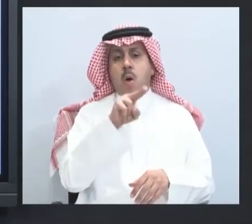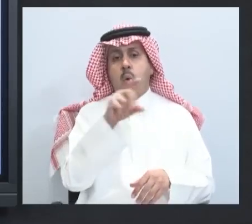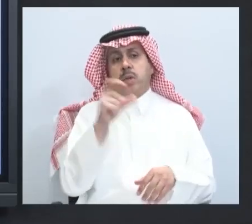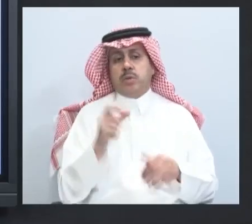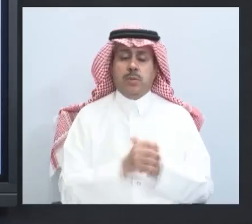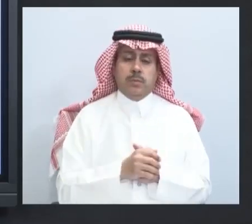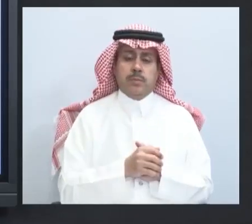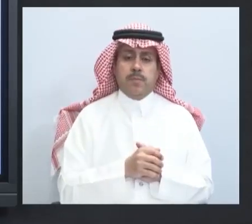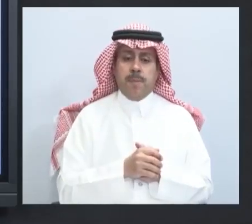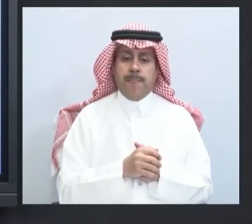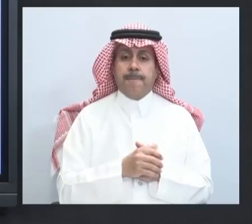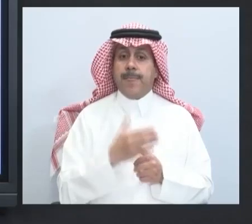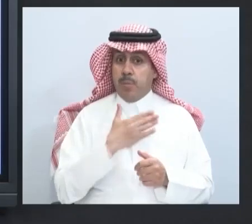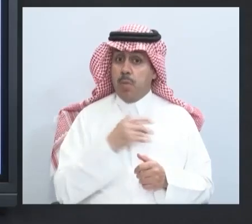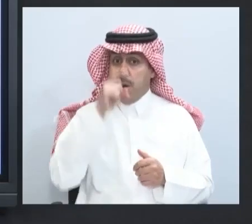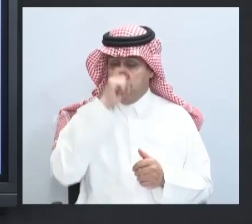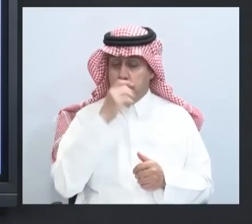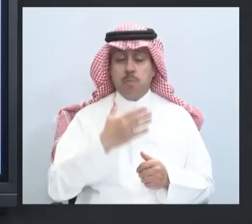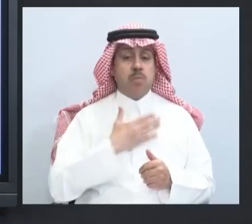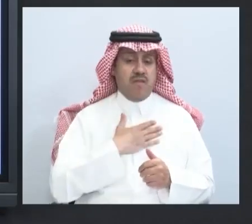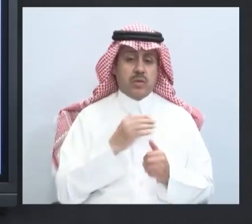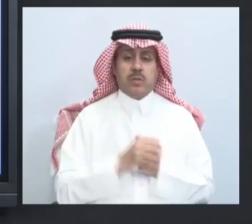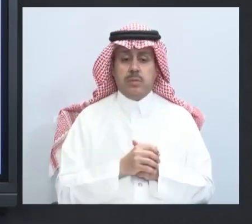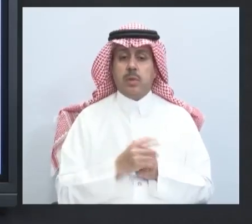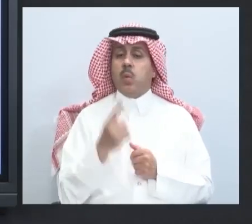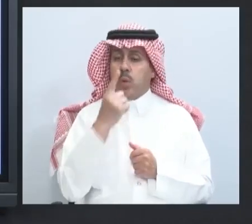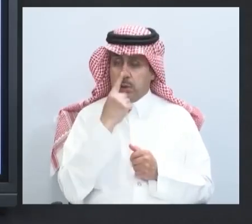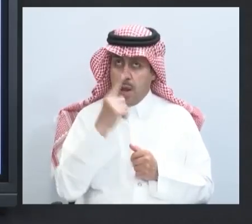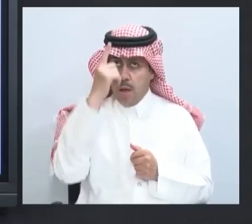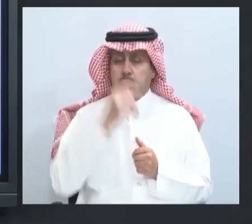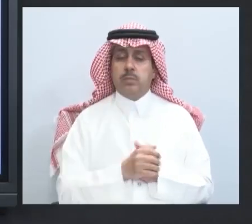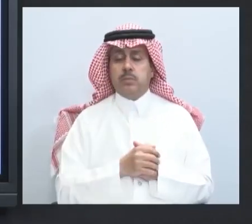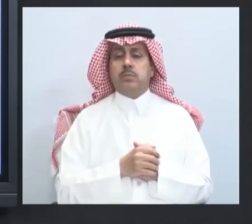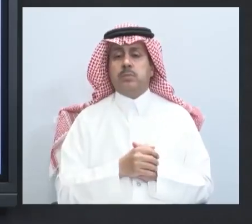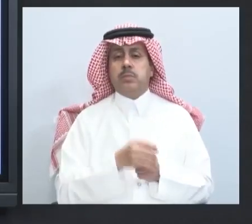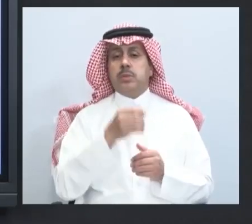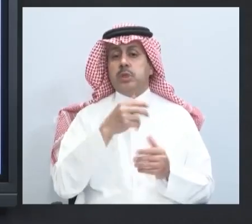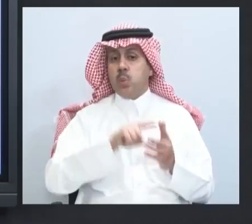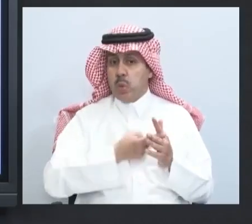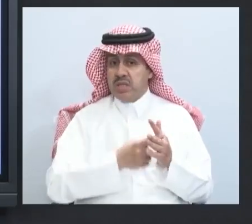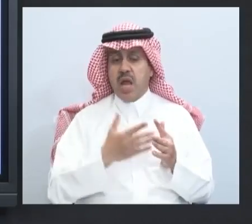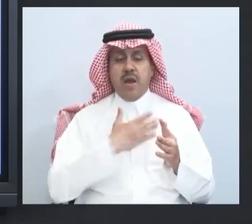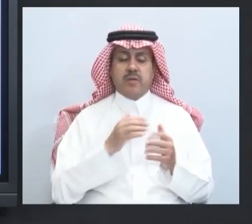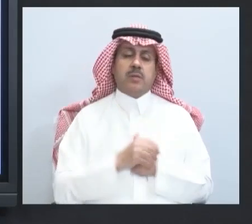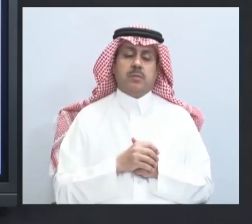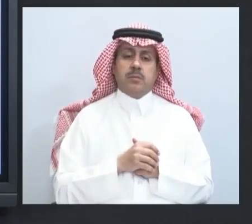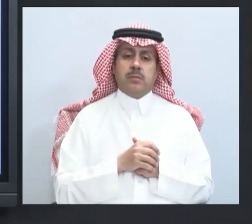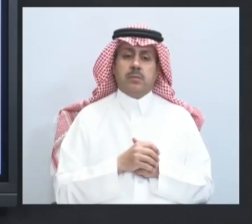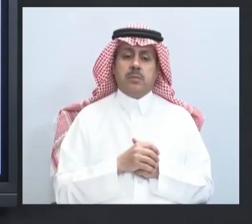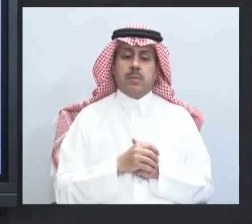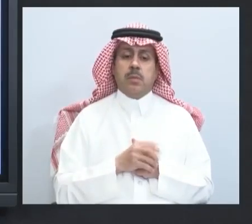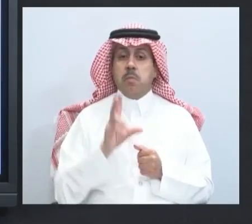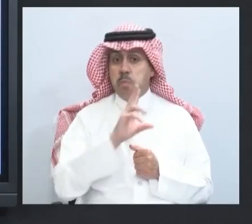وعوراتهم بل نحن مامورون بانفسنا وطاعه الله وتقويم تلكم النفس اذا هذا كله من